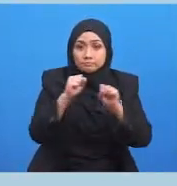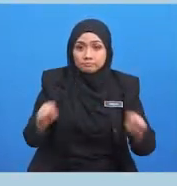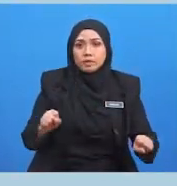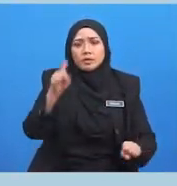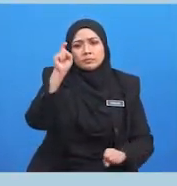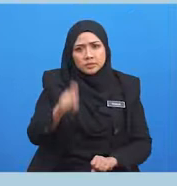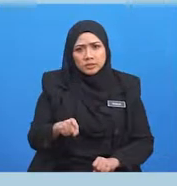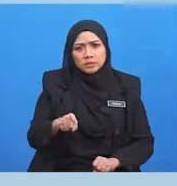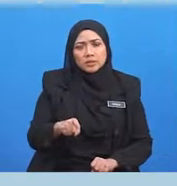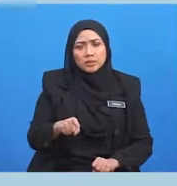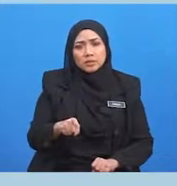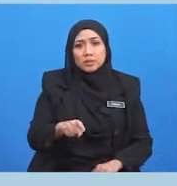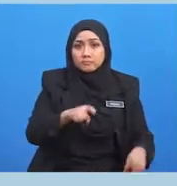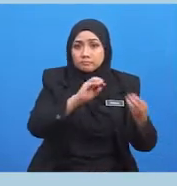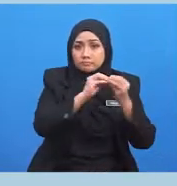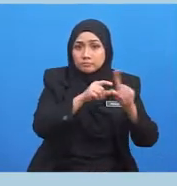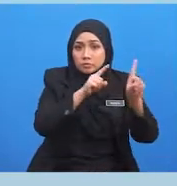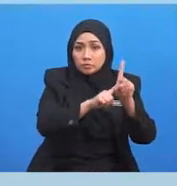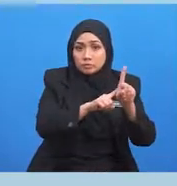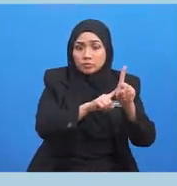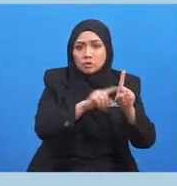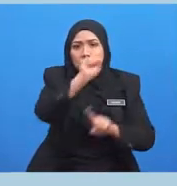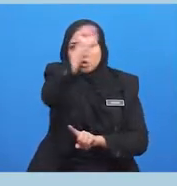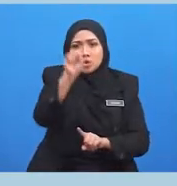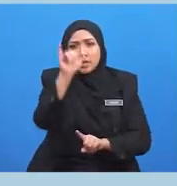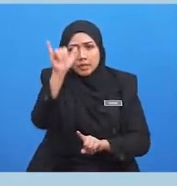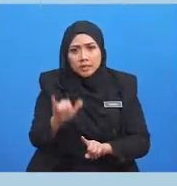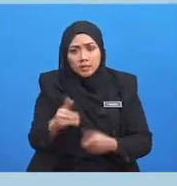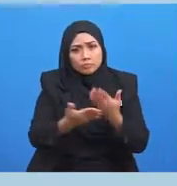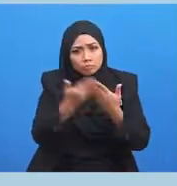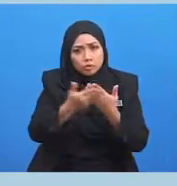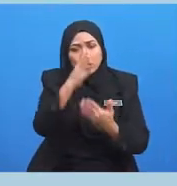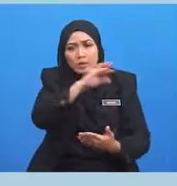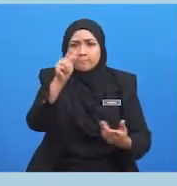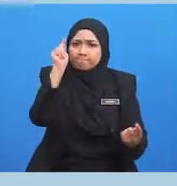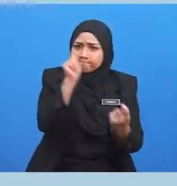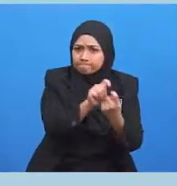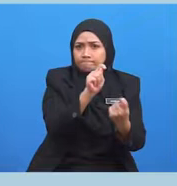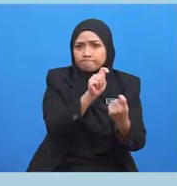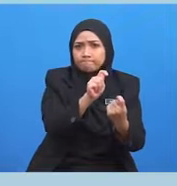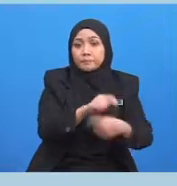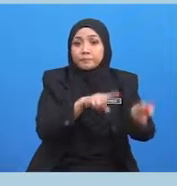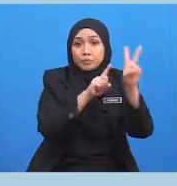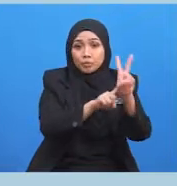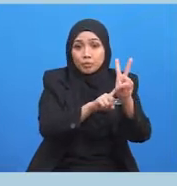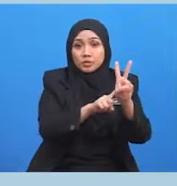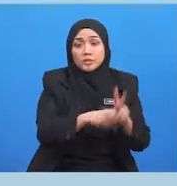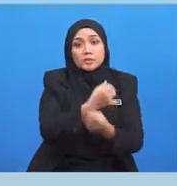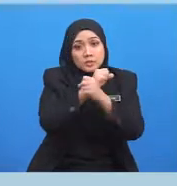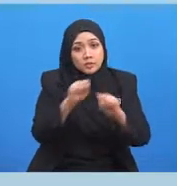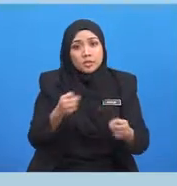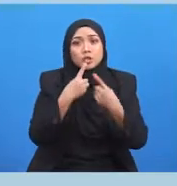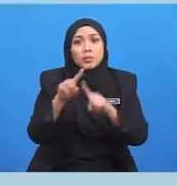mestilah yang pertama, soalan yang mudah dan tepat. Kedua, sediakan jawapan